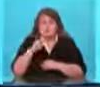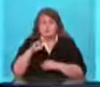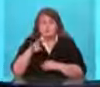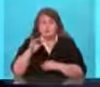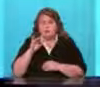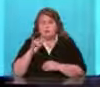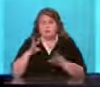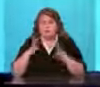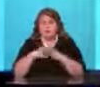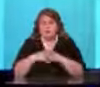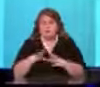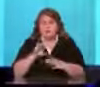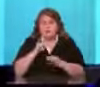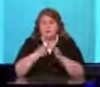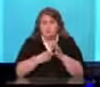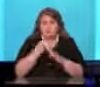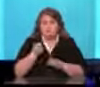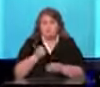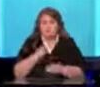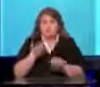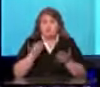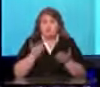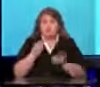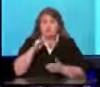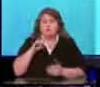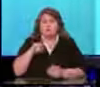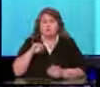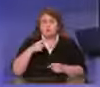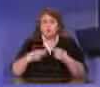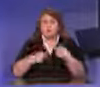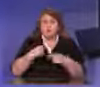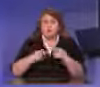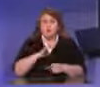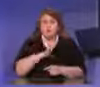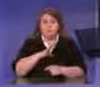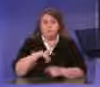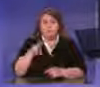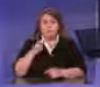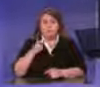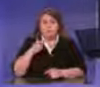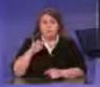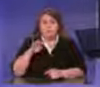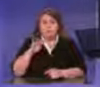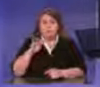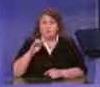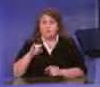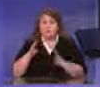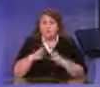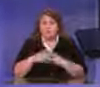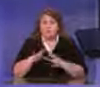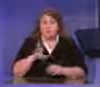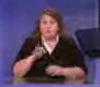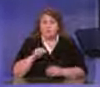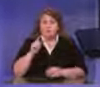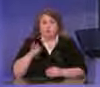скрещивание, выяснили, какие типы наследования бывают при дигибридном скрещивании, и также